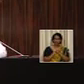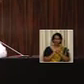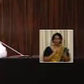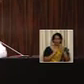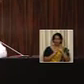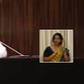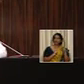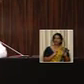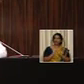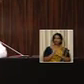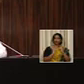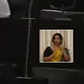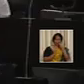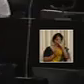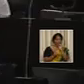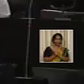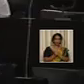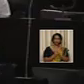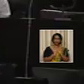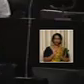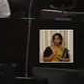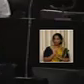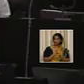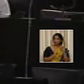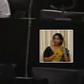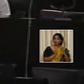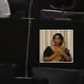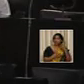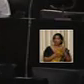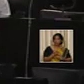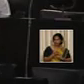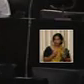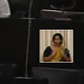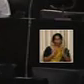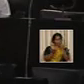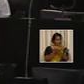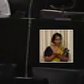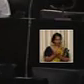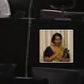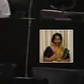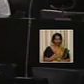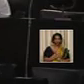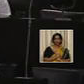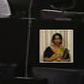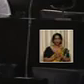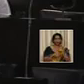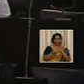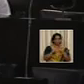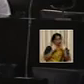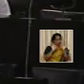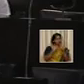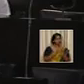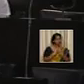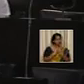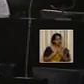संबंधेन जातिकाराक्षा पीलिबंद आंशिक अधीक्षण कारक सभा वार्ताव मम इदिरिपत् करिमि मट एक विनाडियक पमनक देने